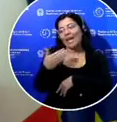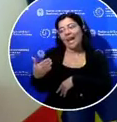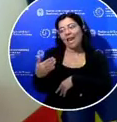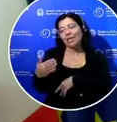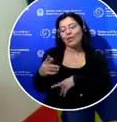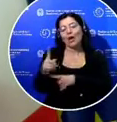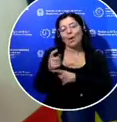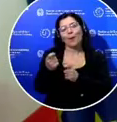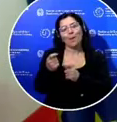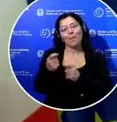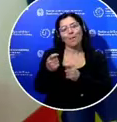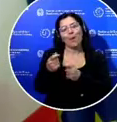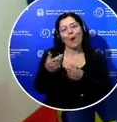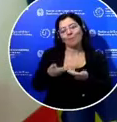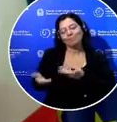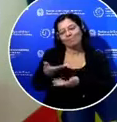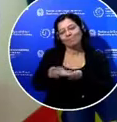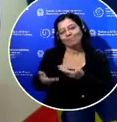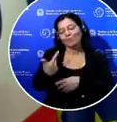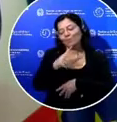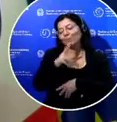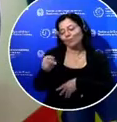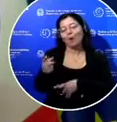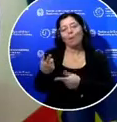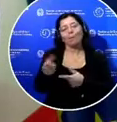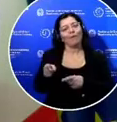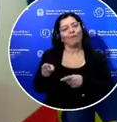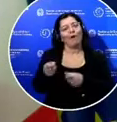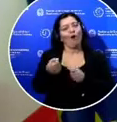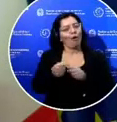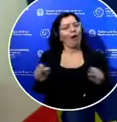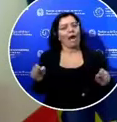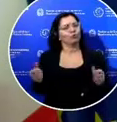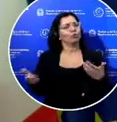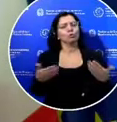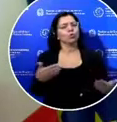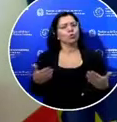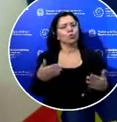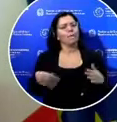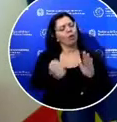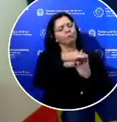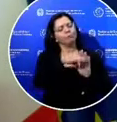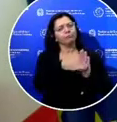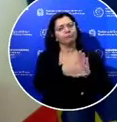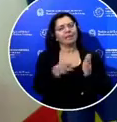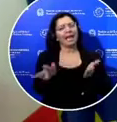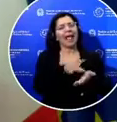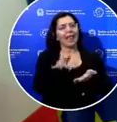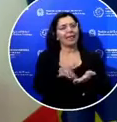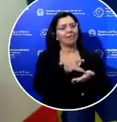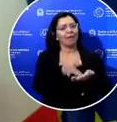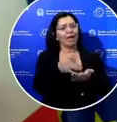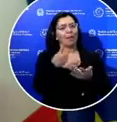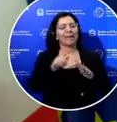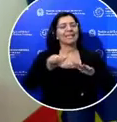formale per il coraggio con cui ha voluto subito affrontare e calendarizzare la sesta